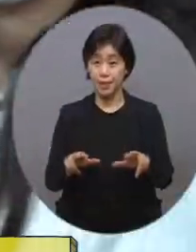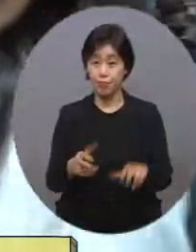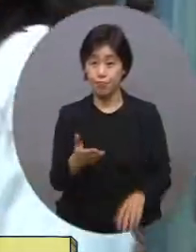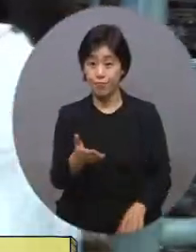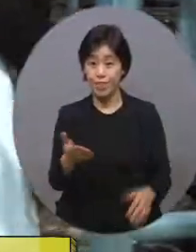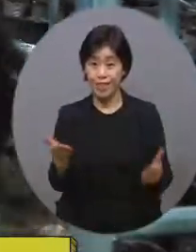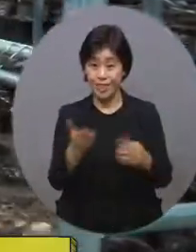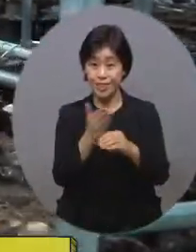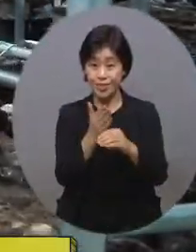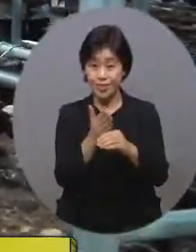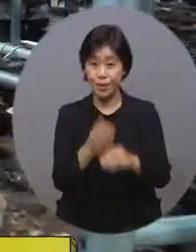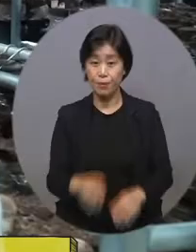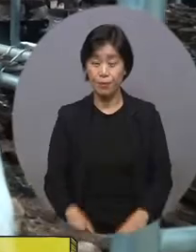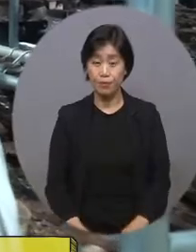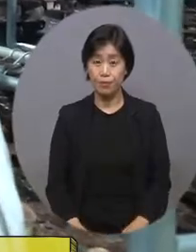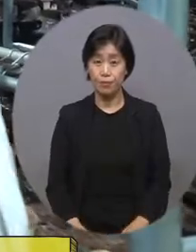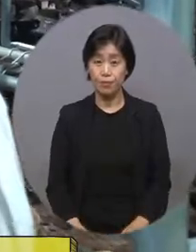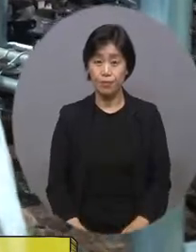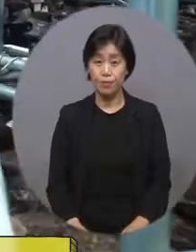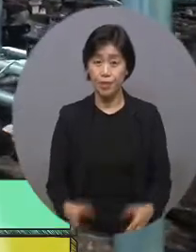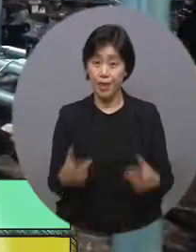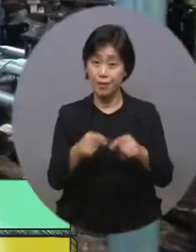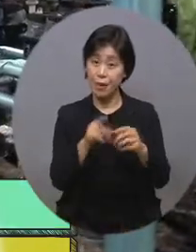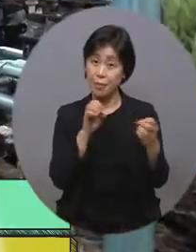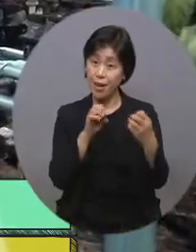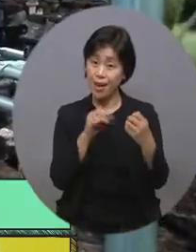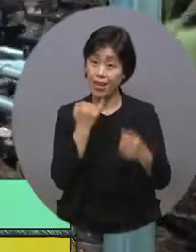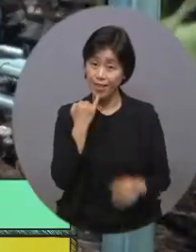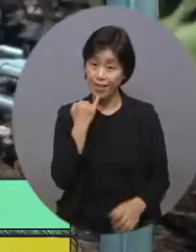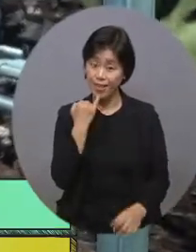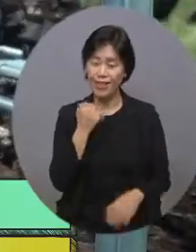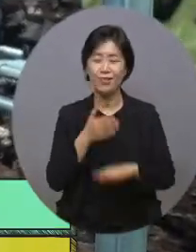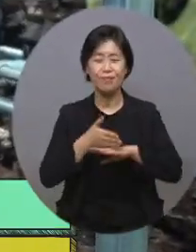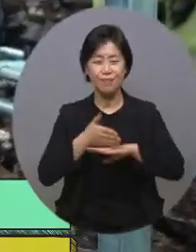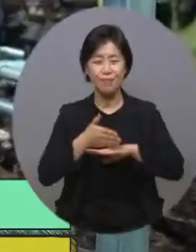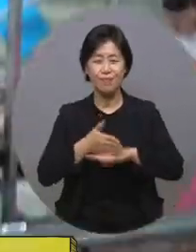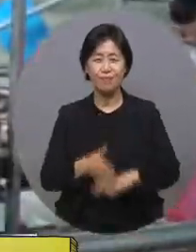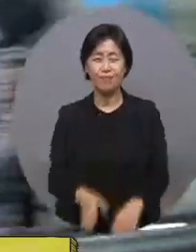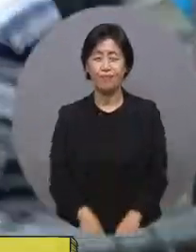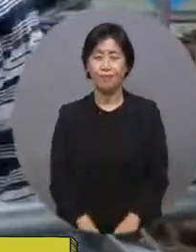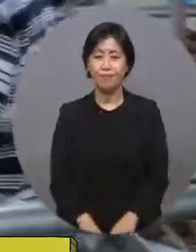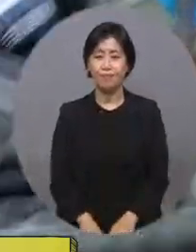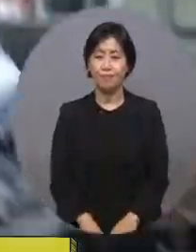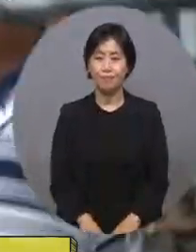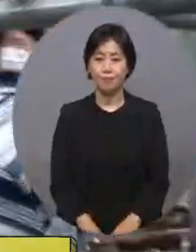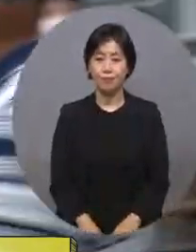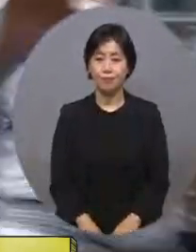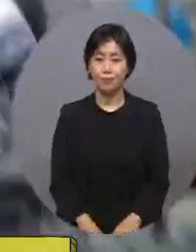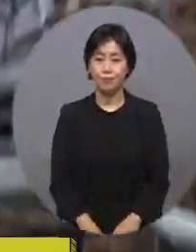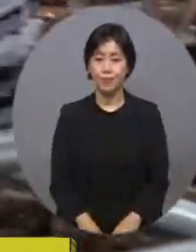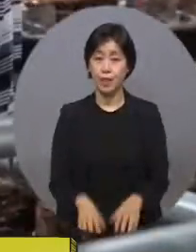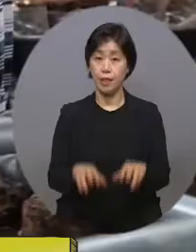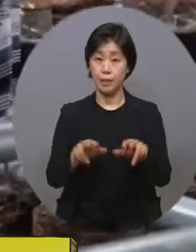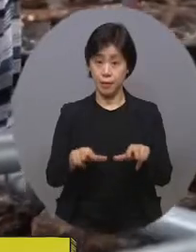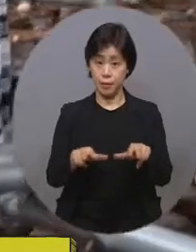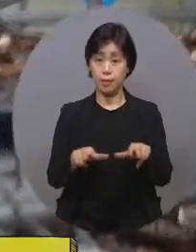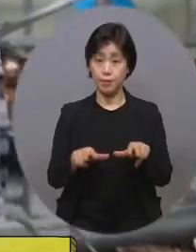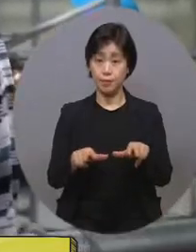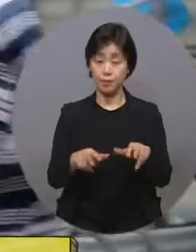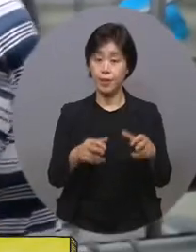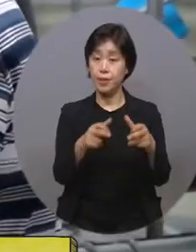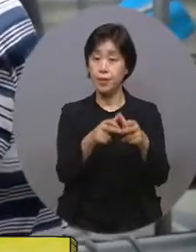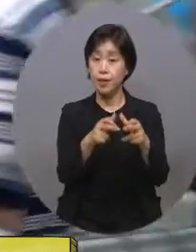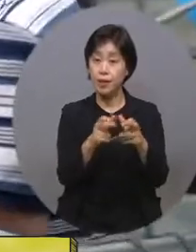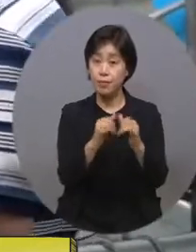하고 계시는데 어떻게 인터뷰 장식 괜찮으실까요? 네, 어, 감사합니다. 네. 저희가 알기로는 지금